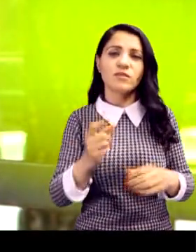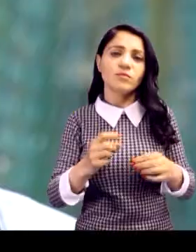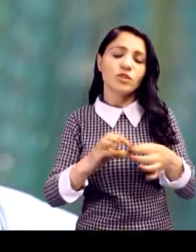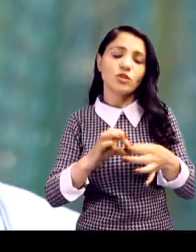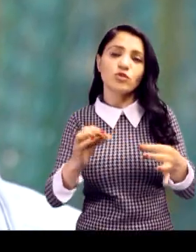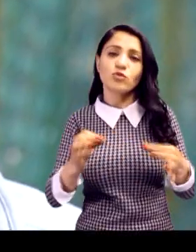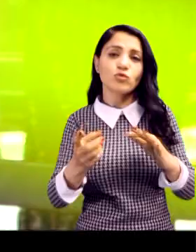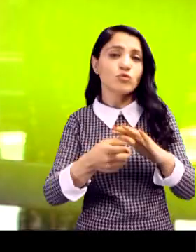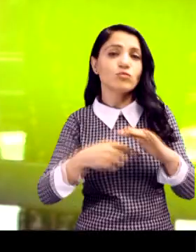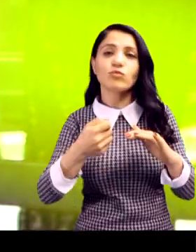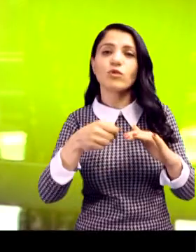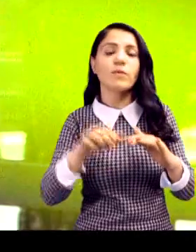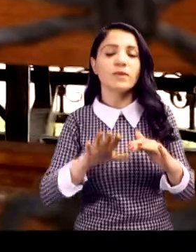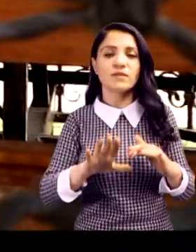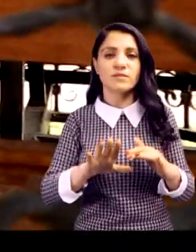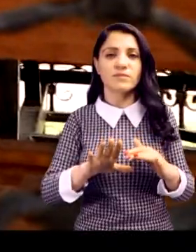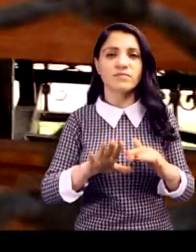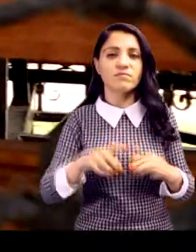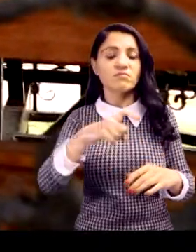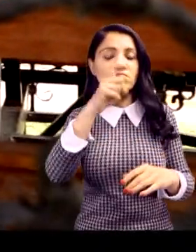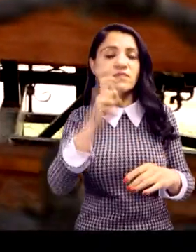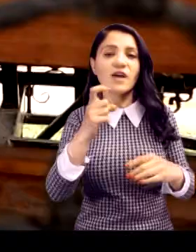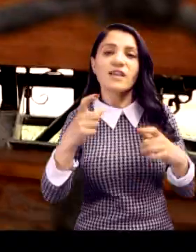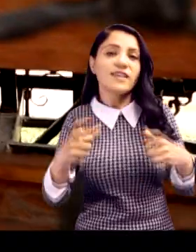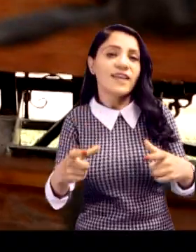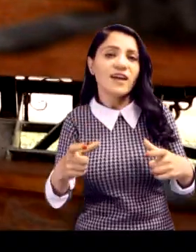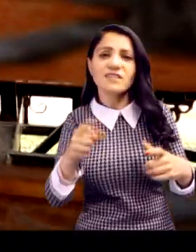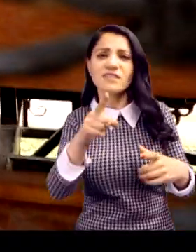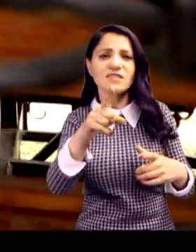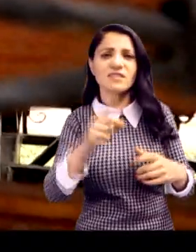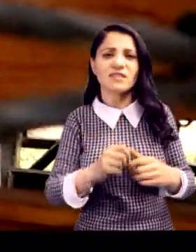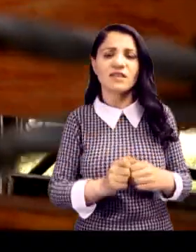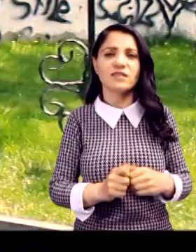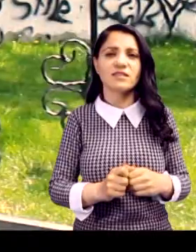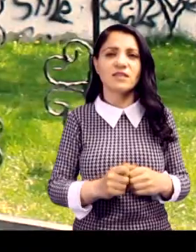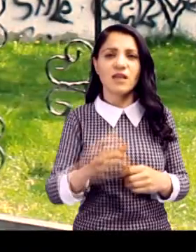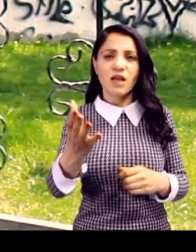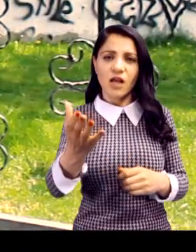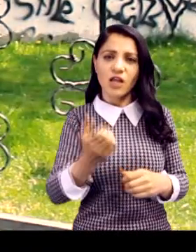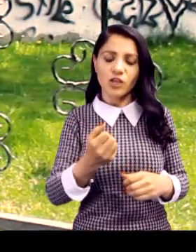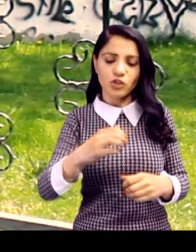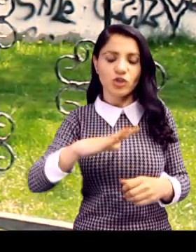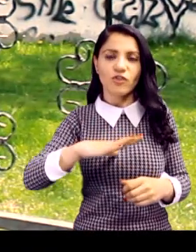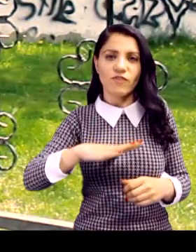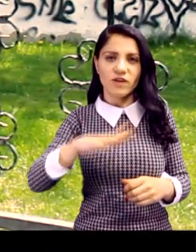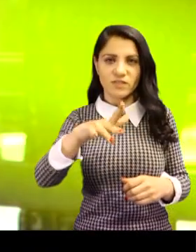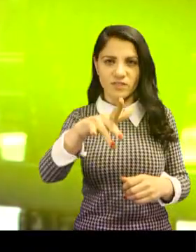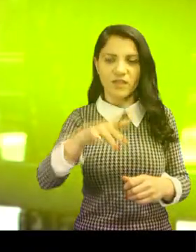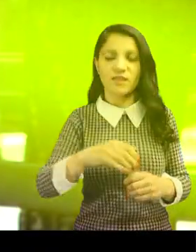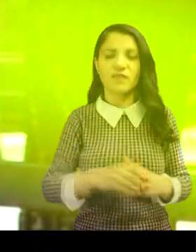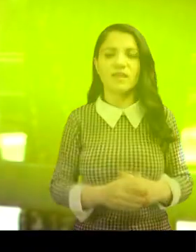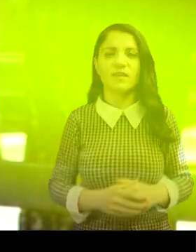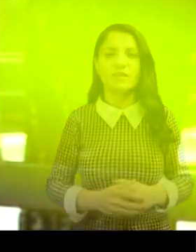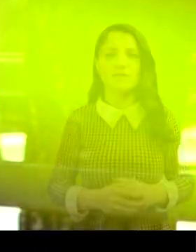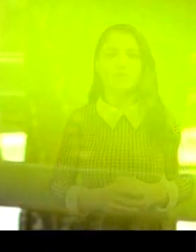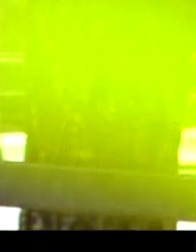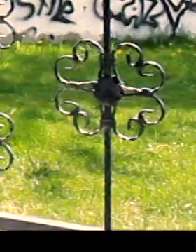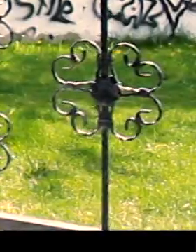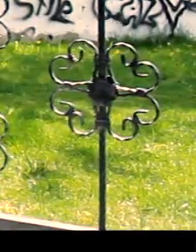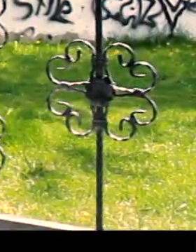çare bulamadım. Hani neredesin nerede, alacağım var